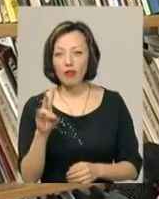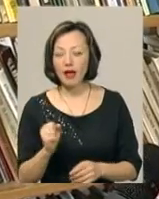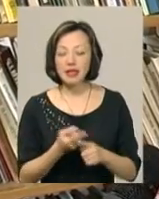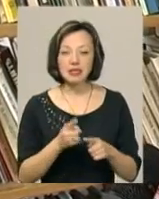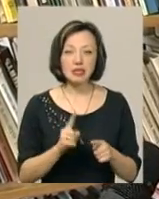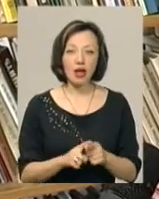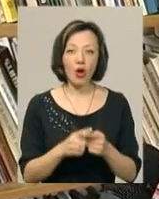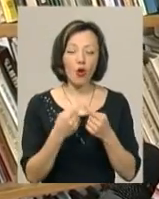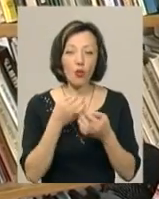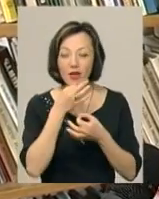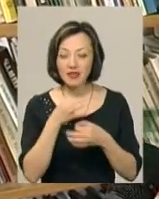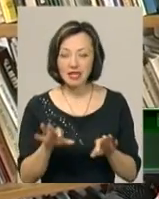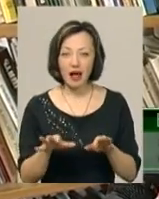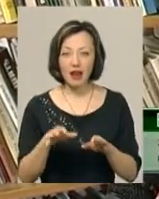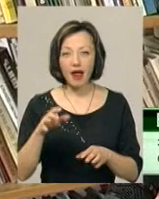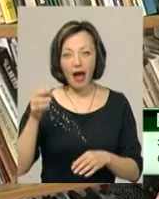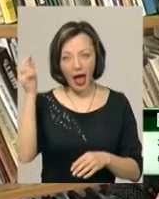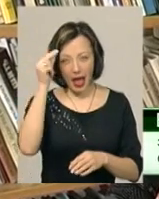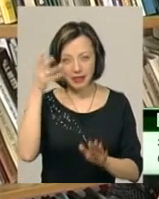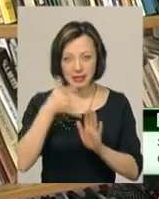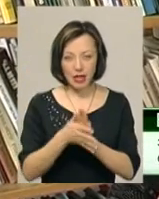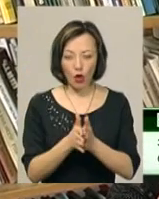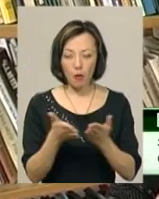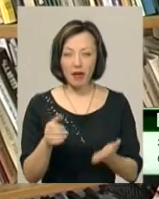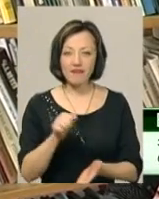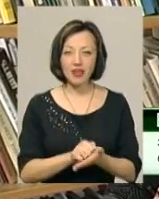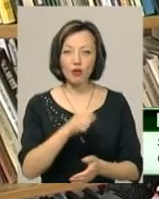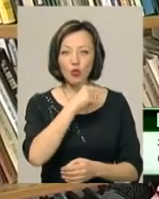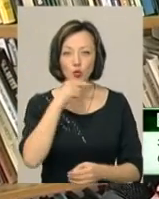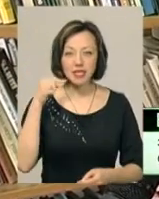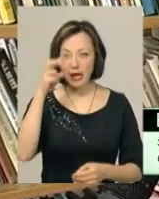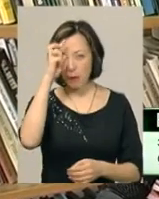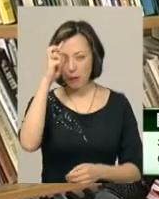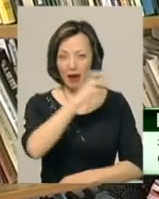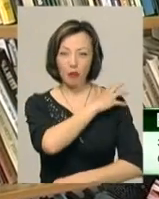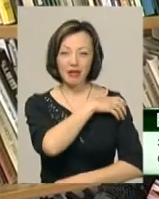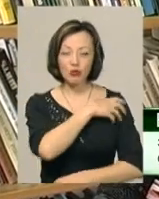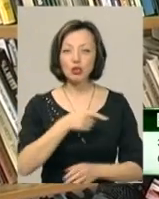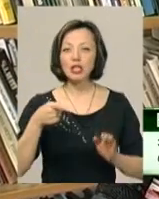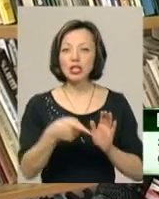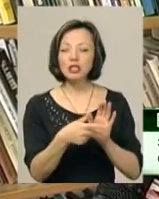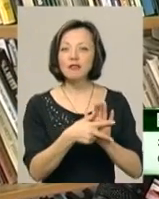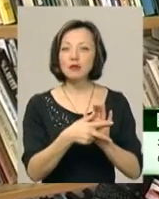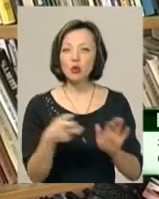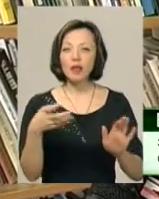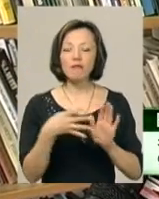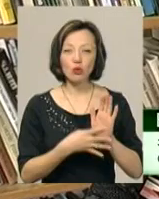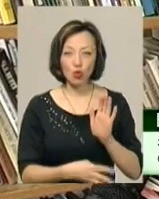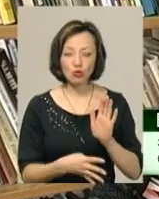універсальна енциклопедія, видана в Російській імперії в Петербурзі в